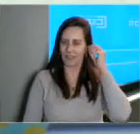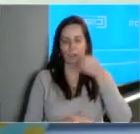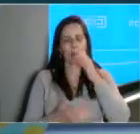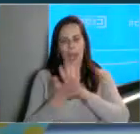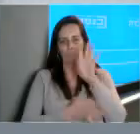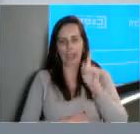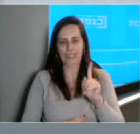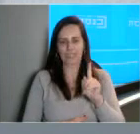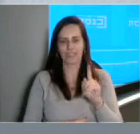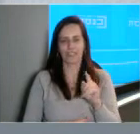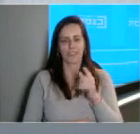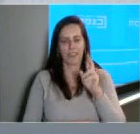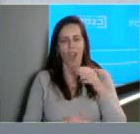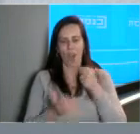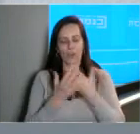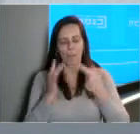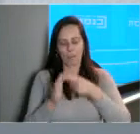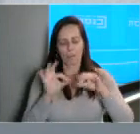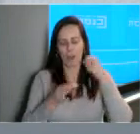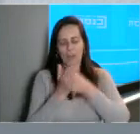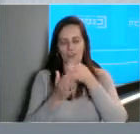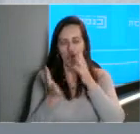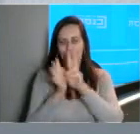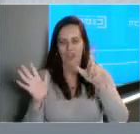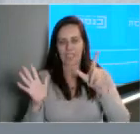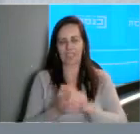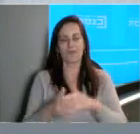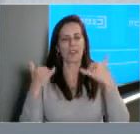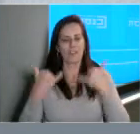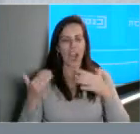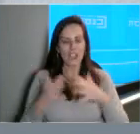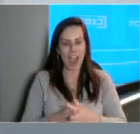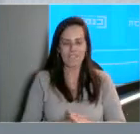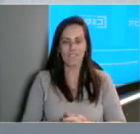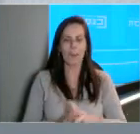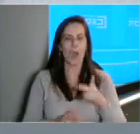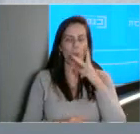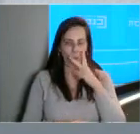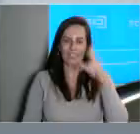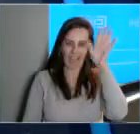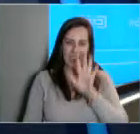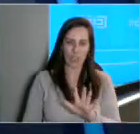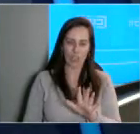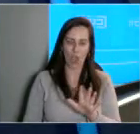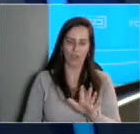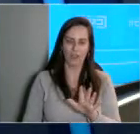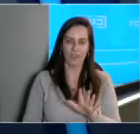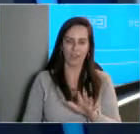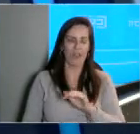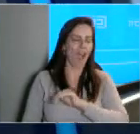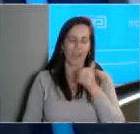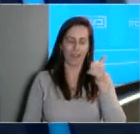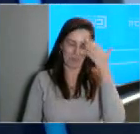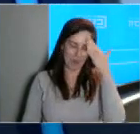אז אני חושב שיהיו עד אז עוד כמה מערכות בחירות. ועכשיו, בוא נראה את הסרטון